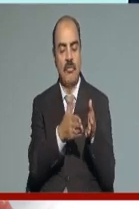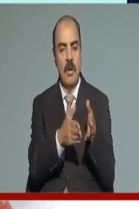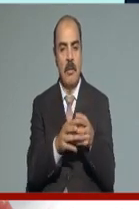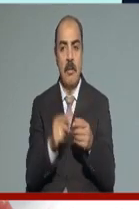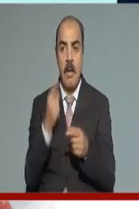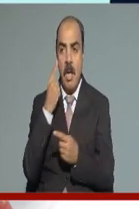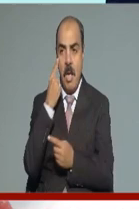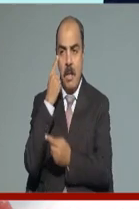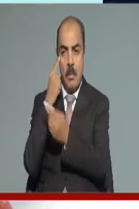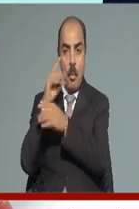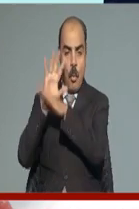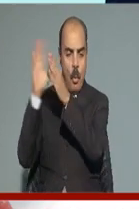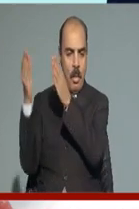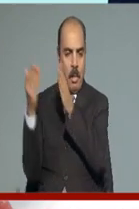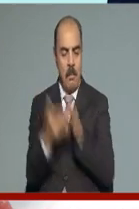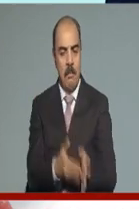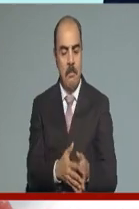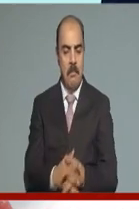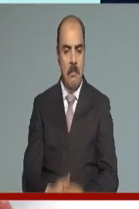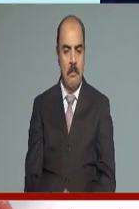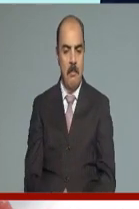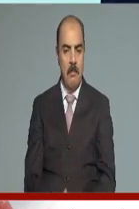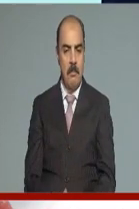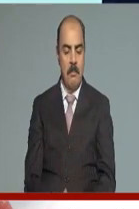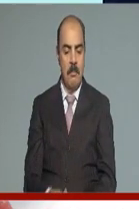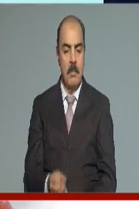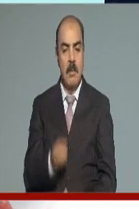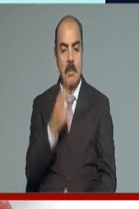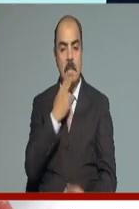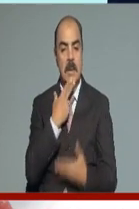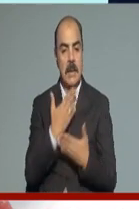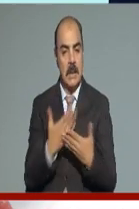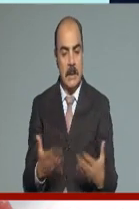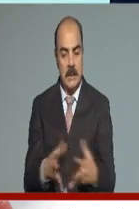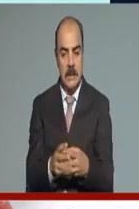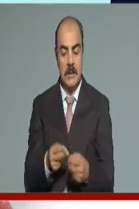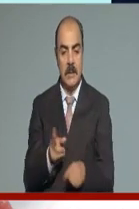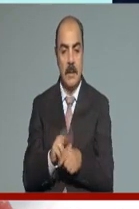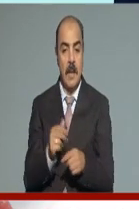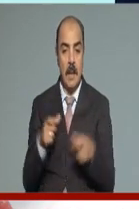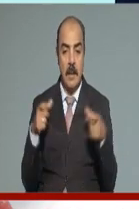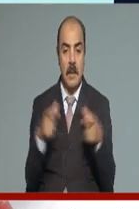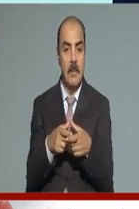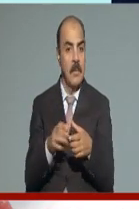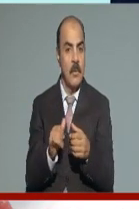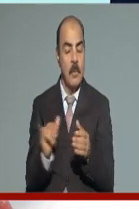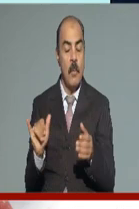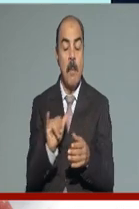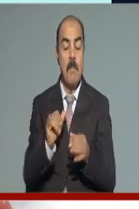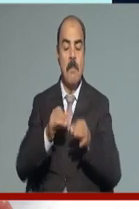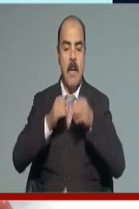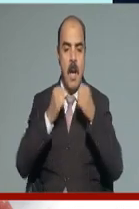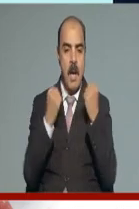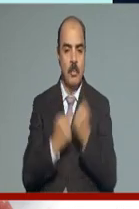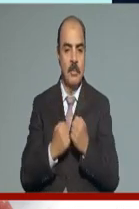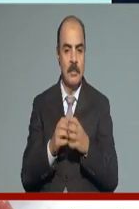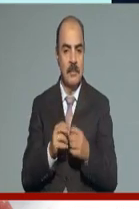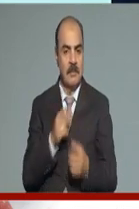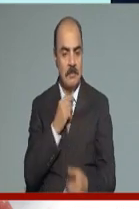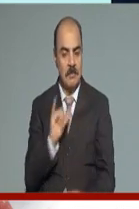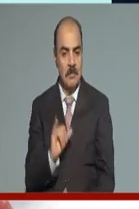مره في القاره صباح الخير وطبعا الاجتماع ده اجتماع مهم جدا